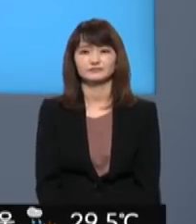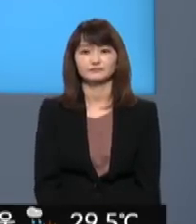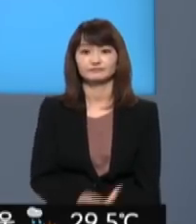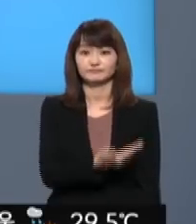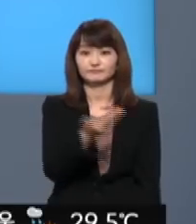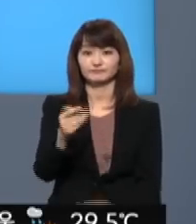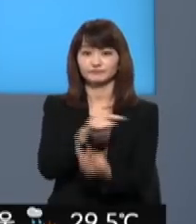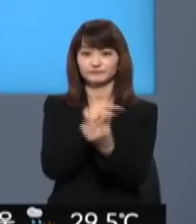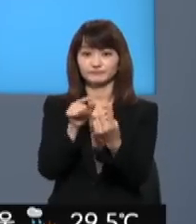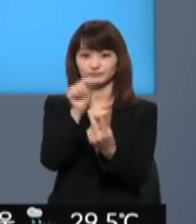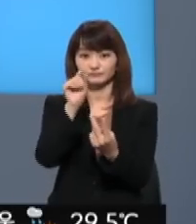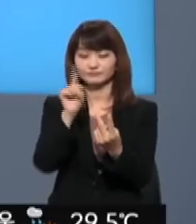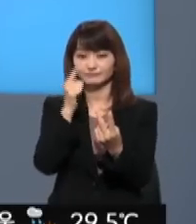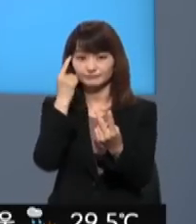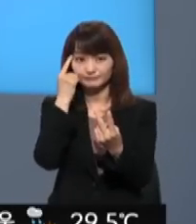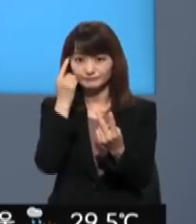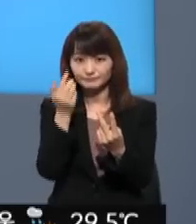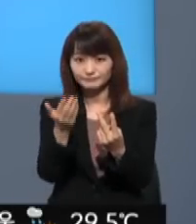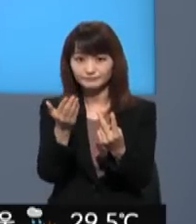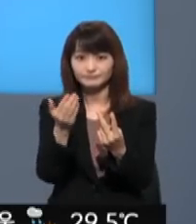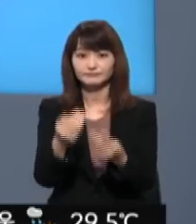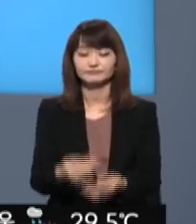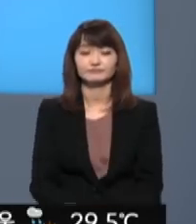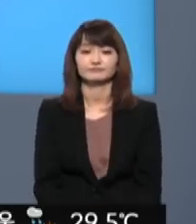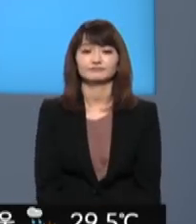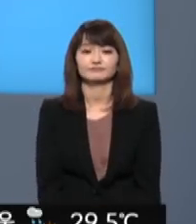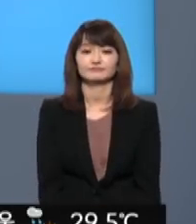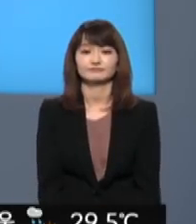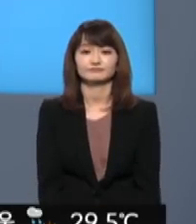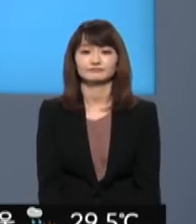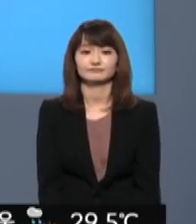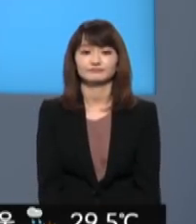여러분이 픽한 오늘의 썰 무엇인가요